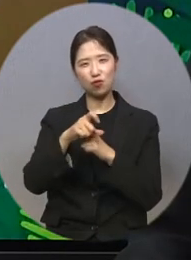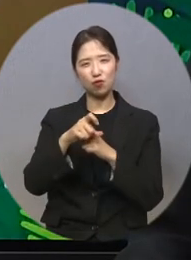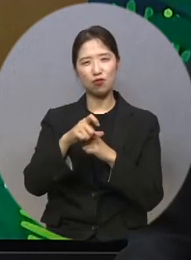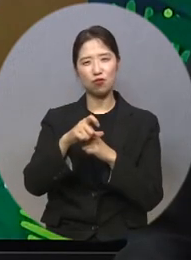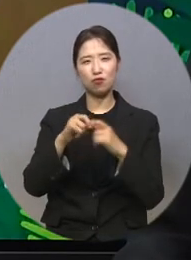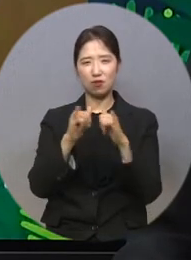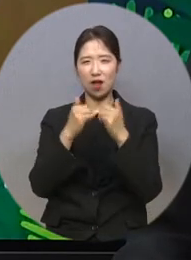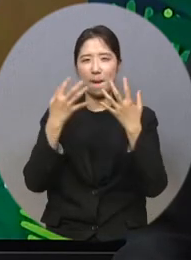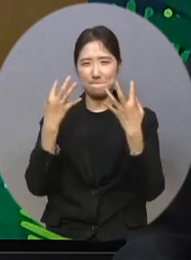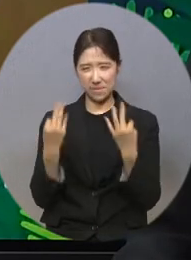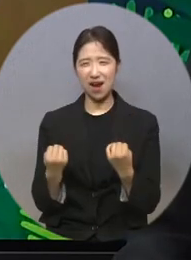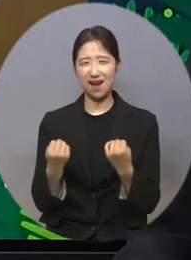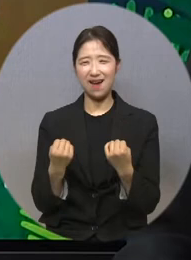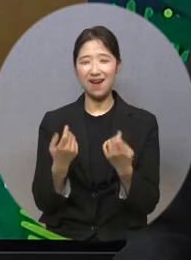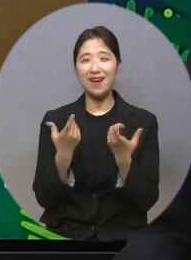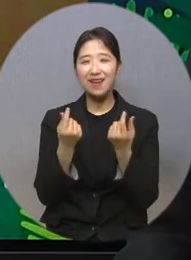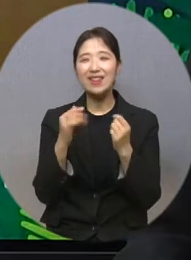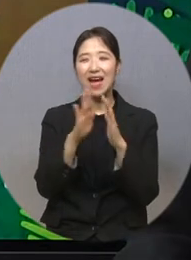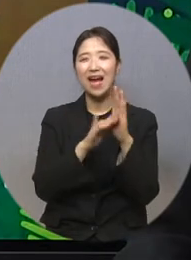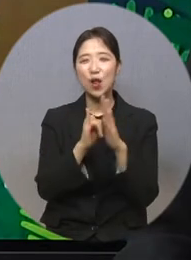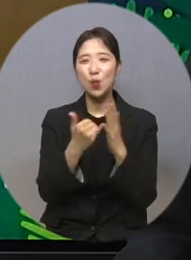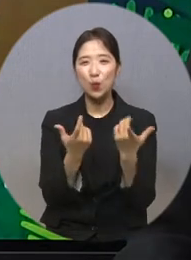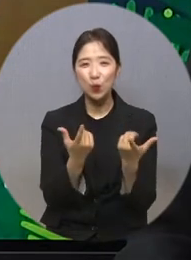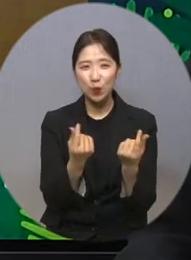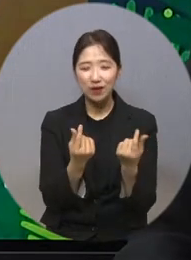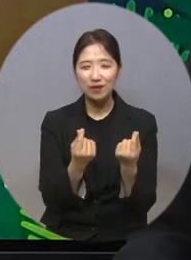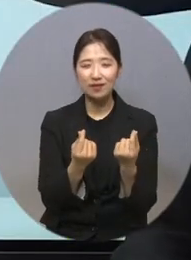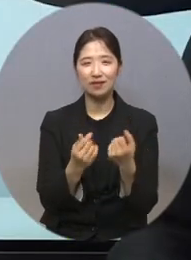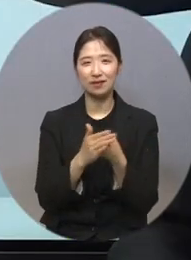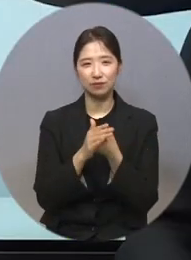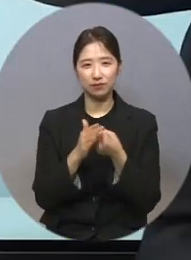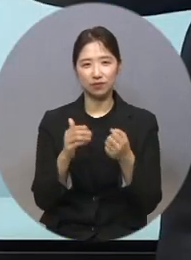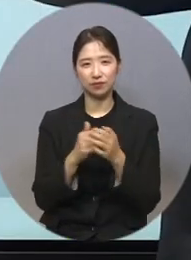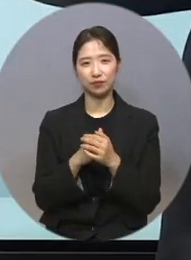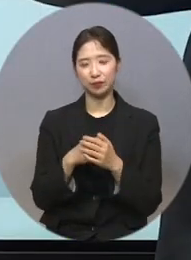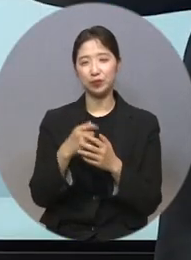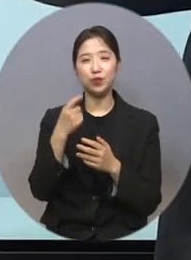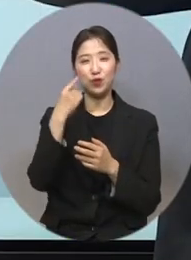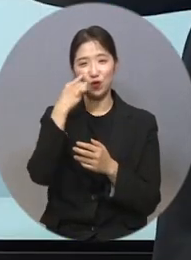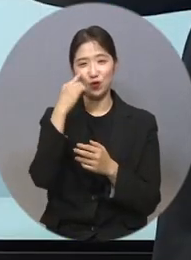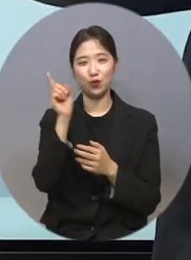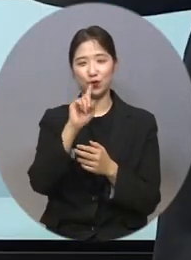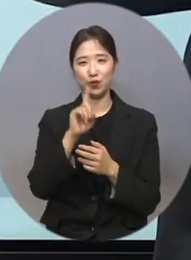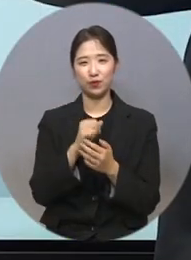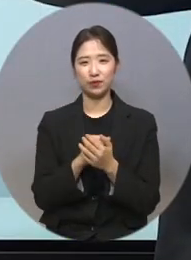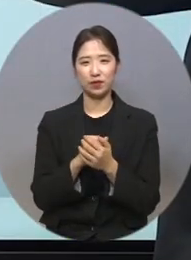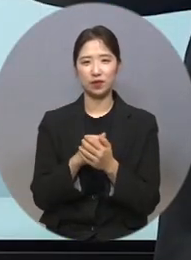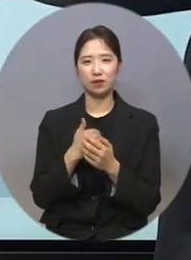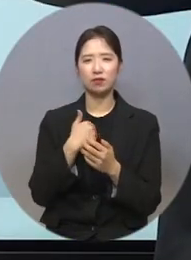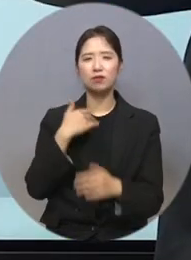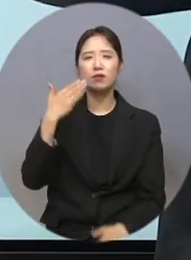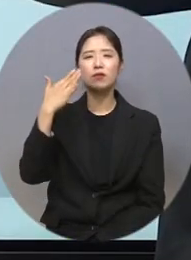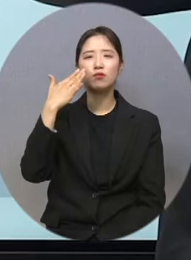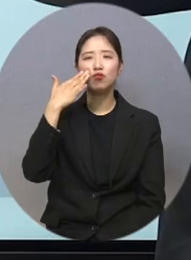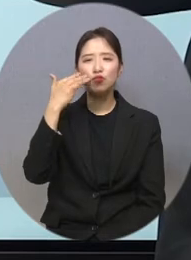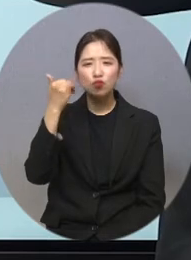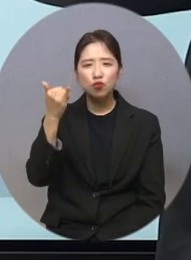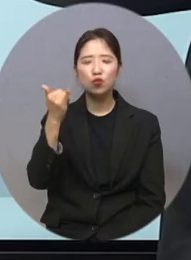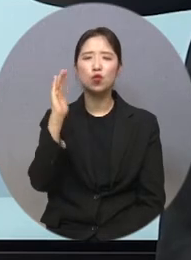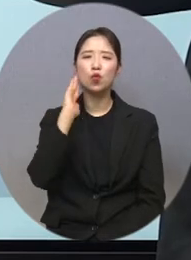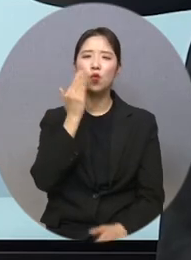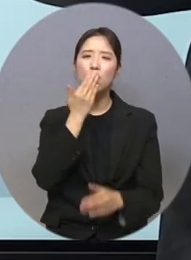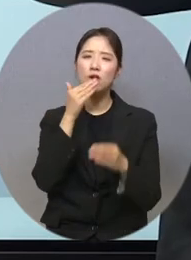높으신 환경에서 자라셨다고 제가 이해를 하니까 궁금한데 우리 부모님들의 농인 문화에